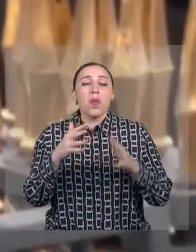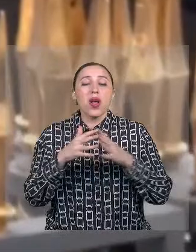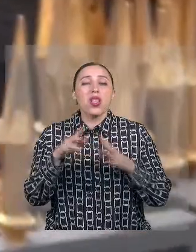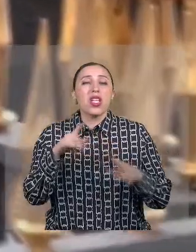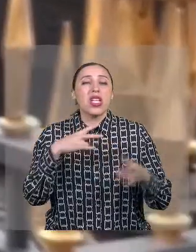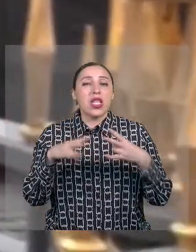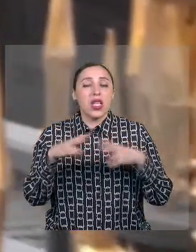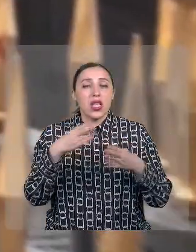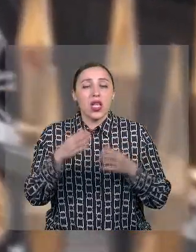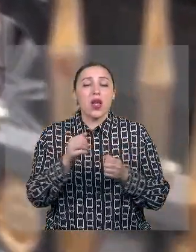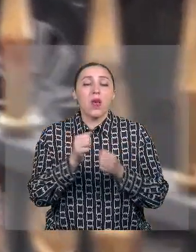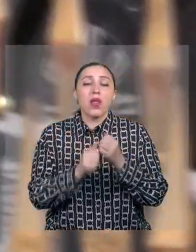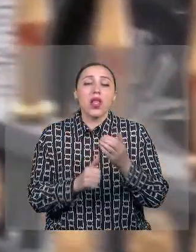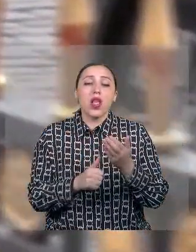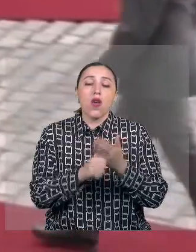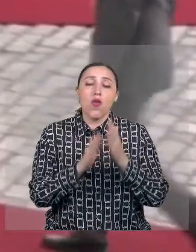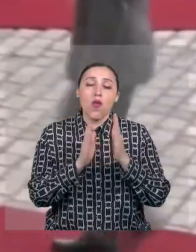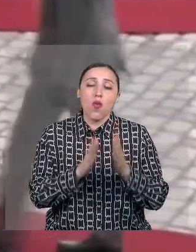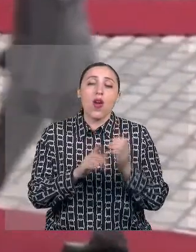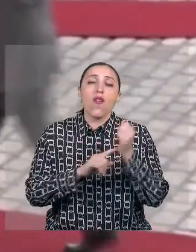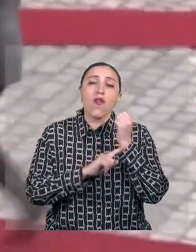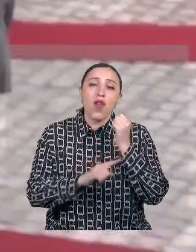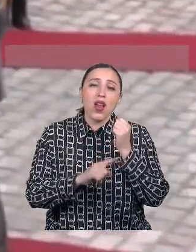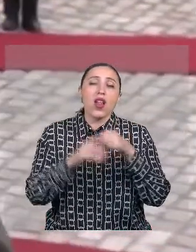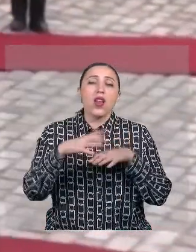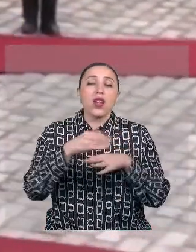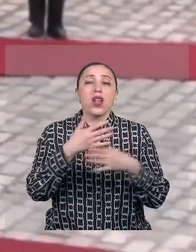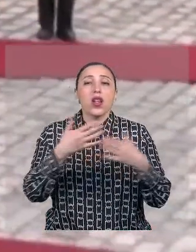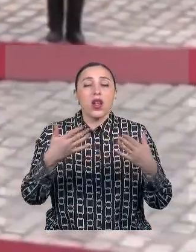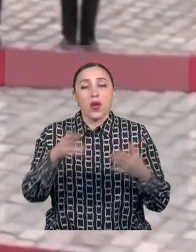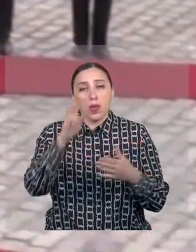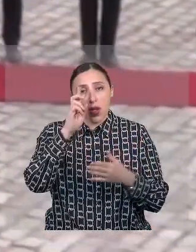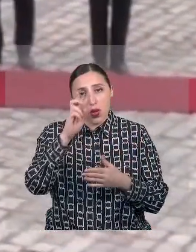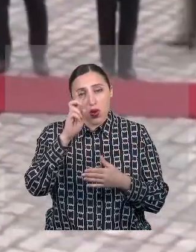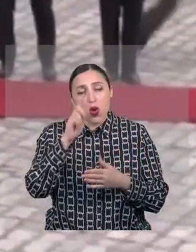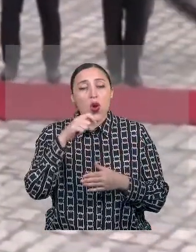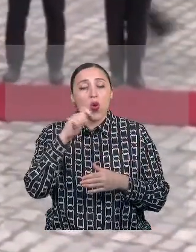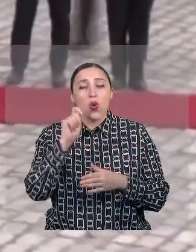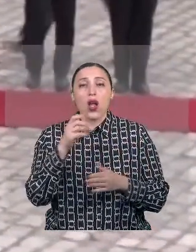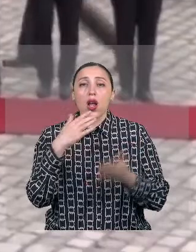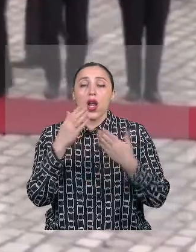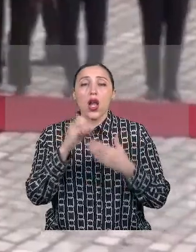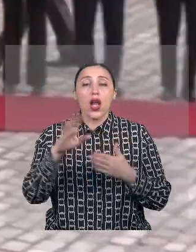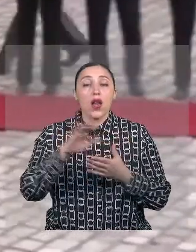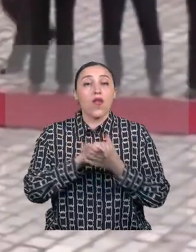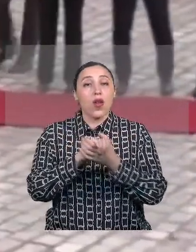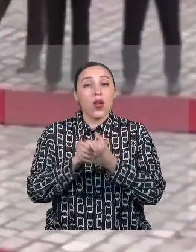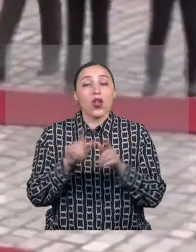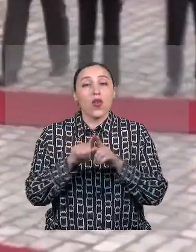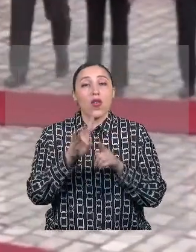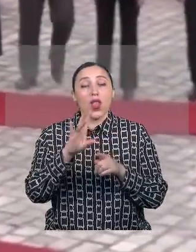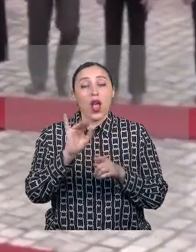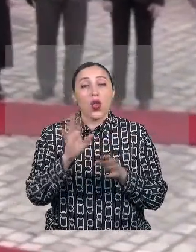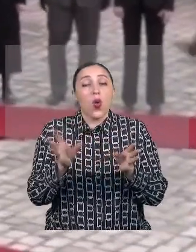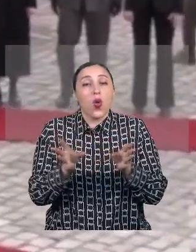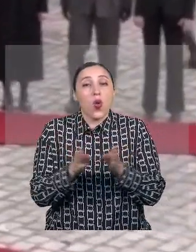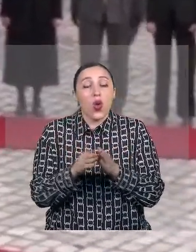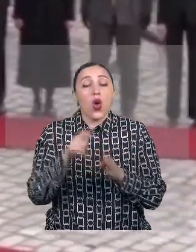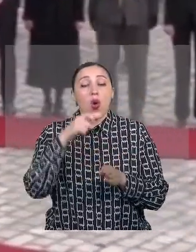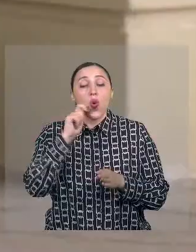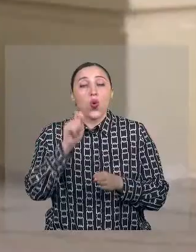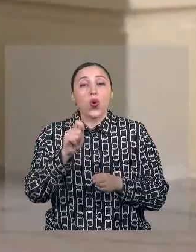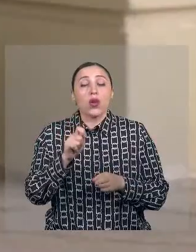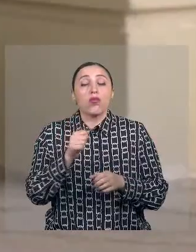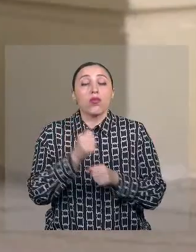մշտական աջակցությունը սկանդինավյան երկրների կողմից Ուկրաինայի հարաբերությունները Եվրամիության և ՆԱՏՕ-ի հետ, ինչպես նաև Ուկրաինայի